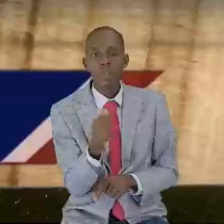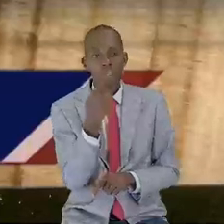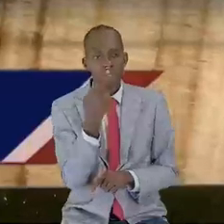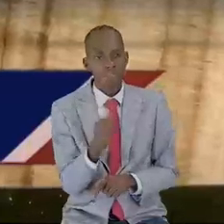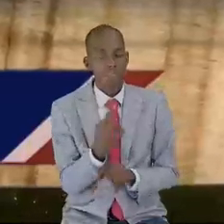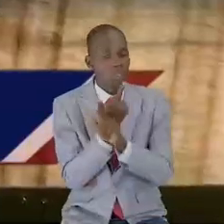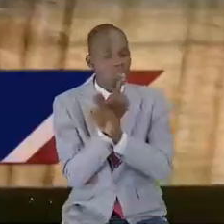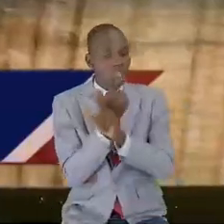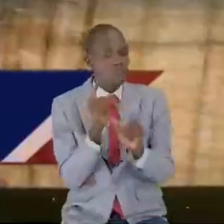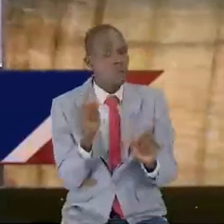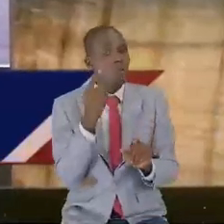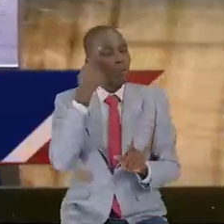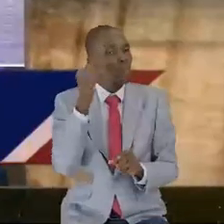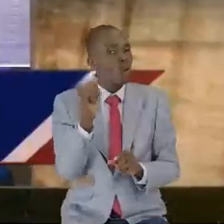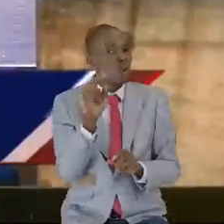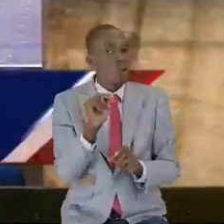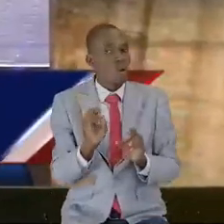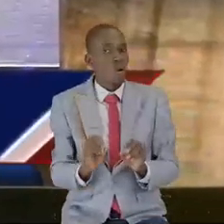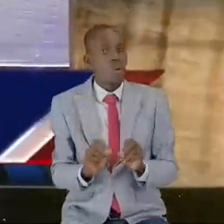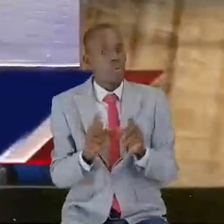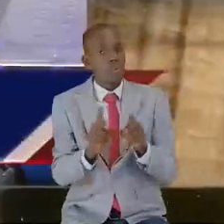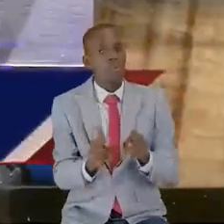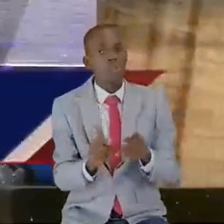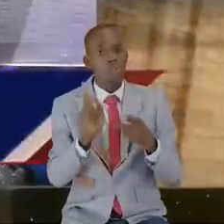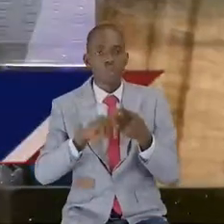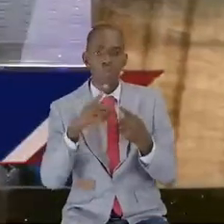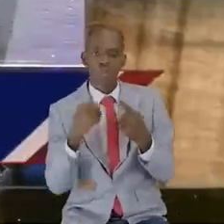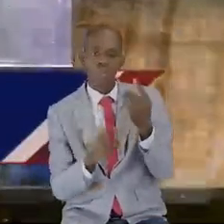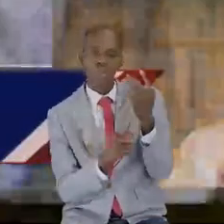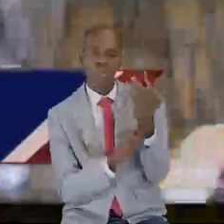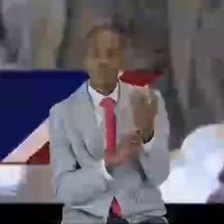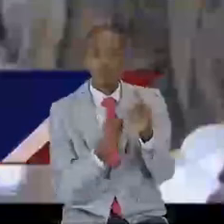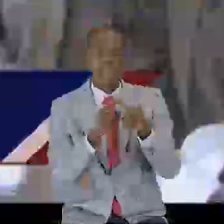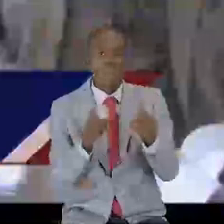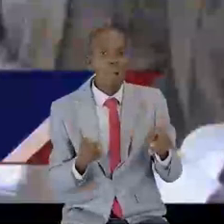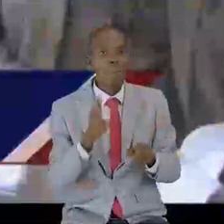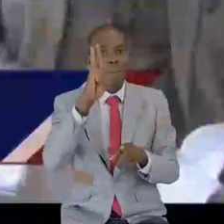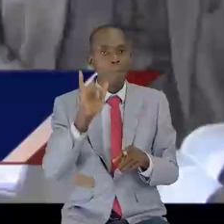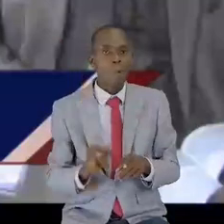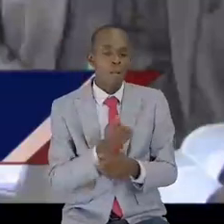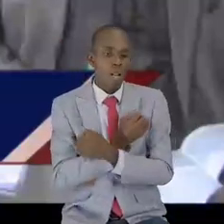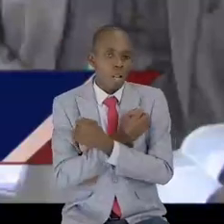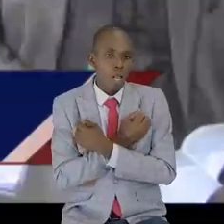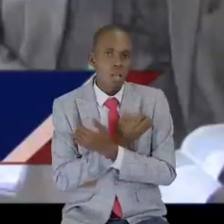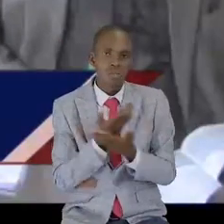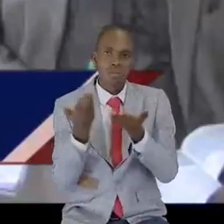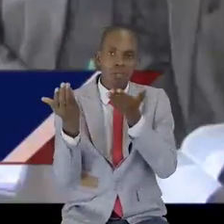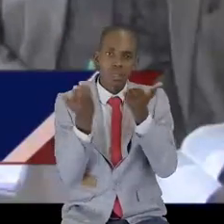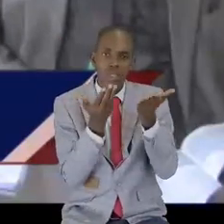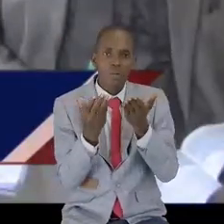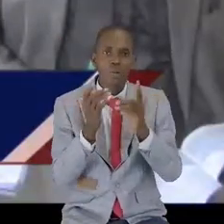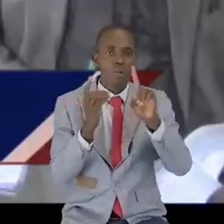N'utilisez pas la liberté pour l'occasion ou bien prétexte de vivre selon la chair, mais rendez-vous par la